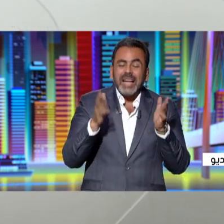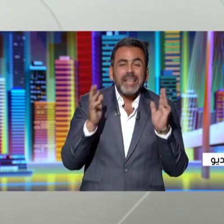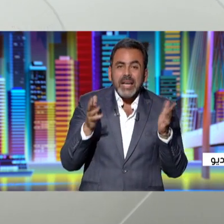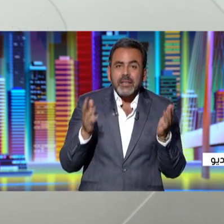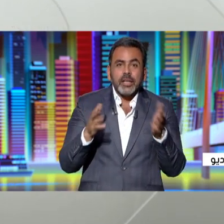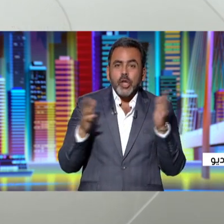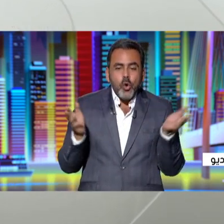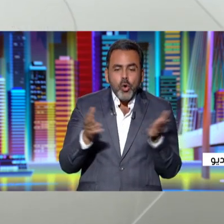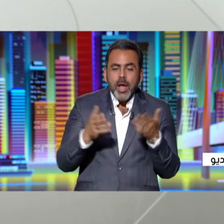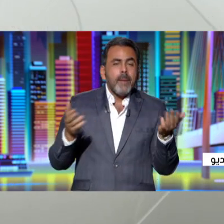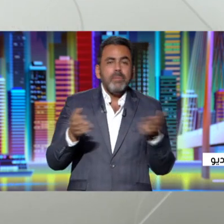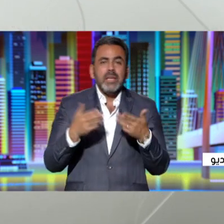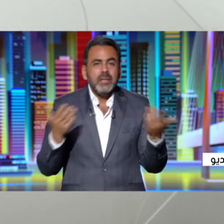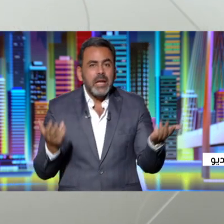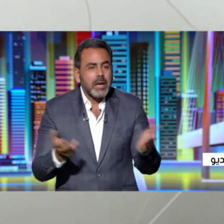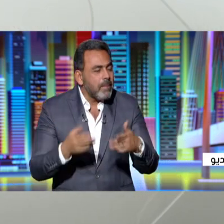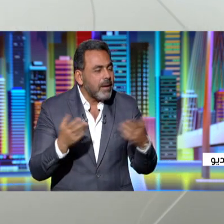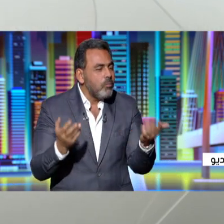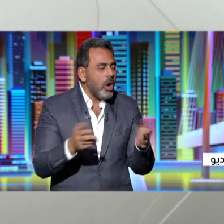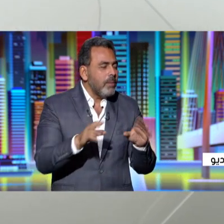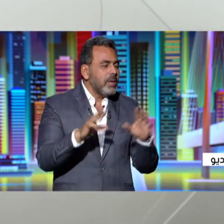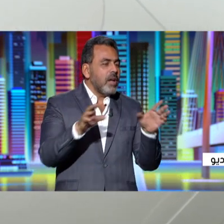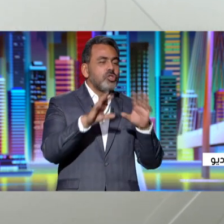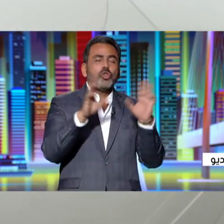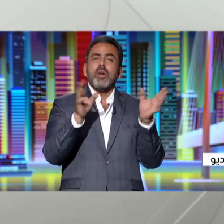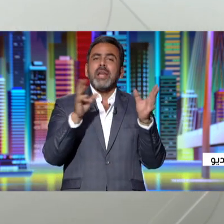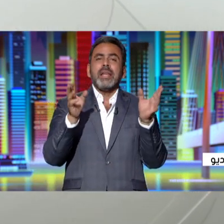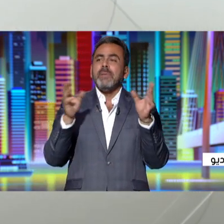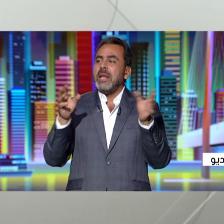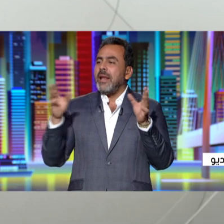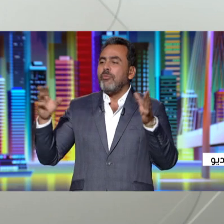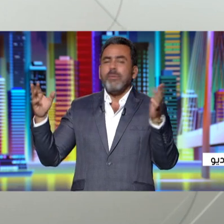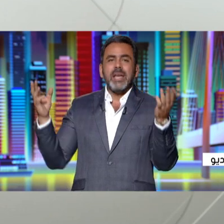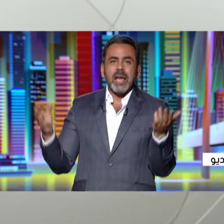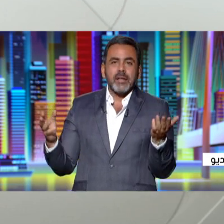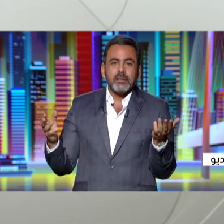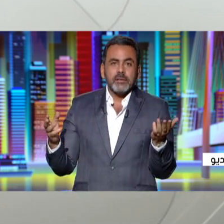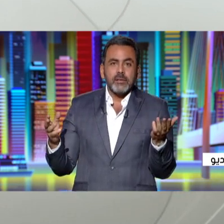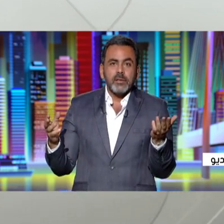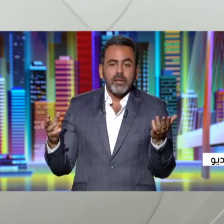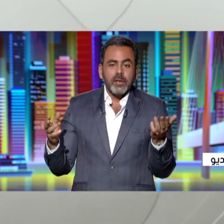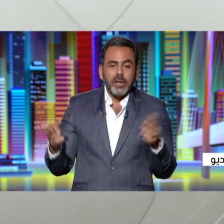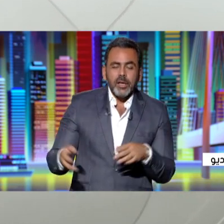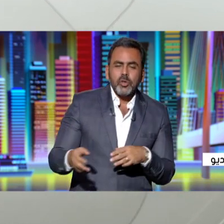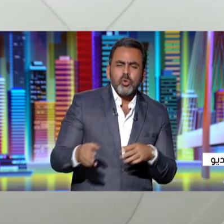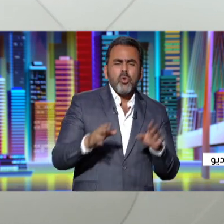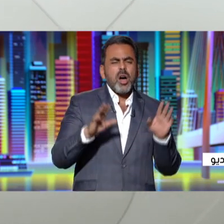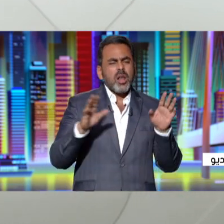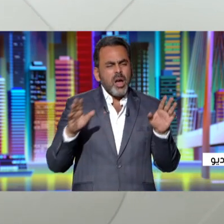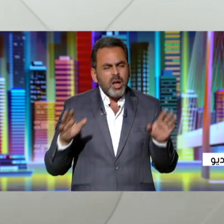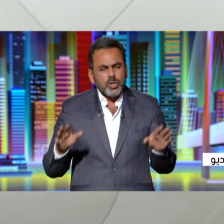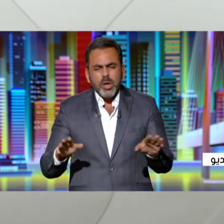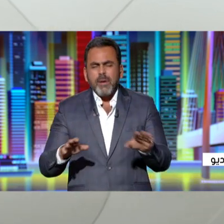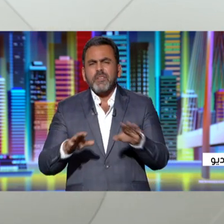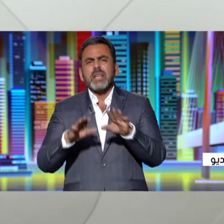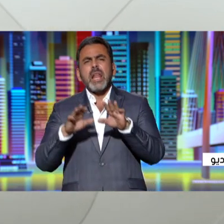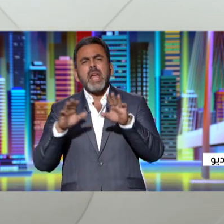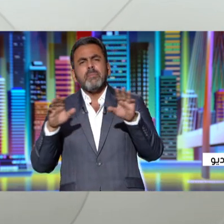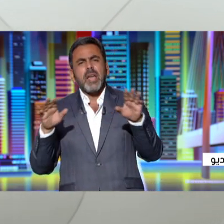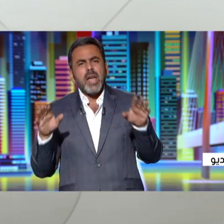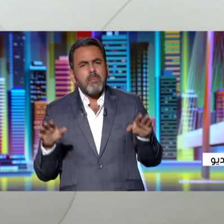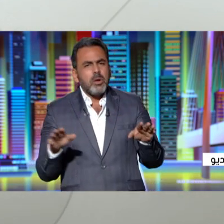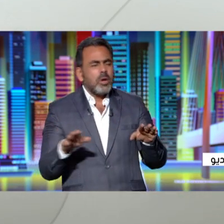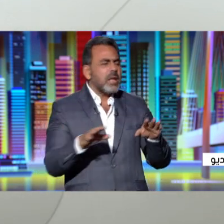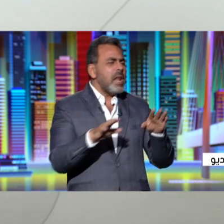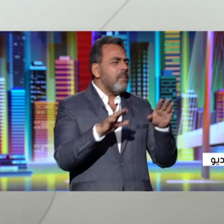كده هتجد ان هو بيديلك مجموعه من الصور الجميله المبهجه انه خلاص ويبقى في